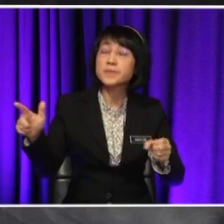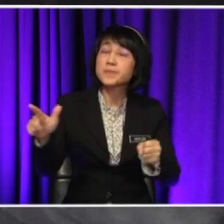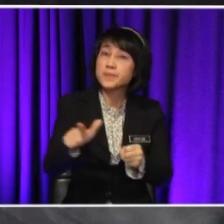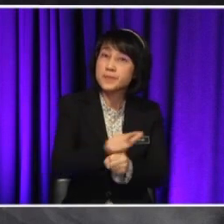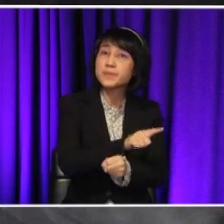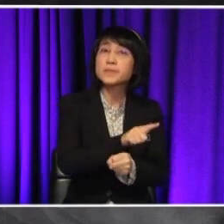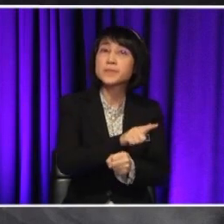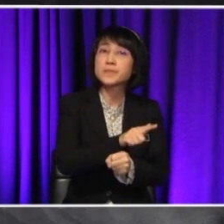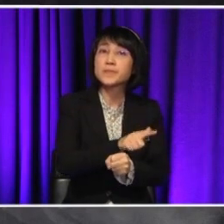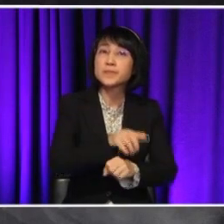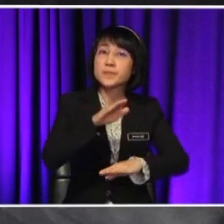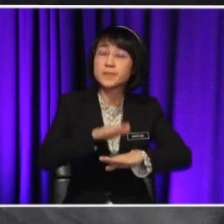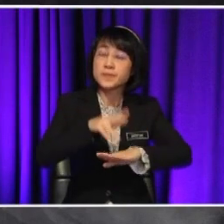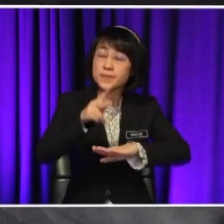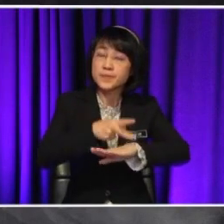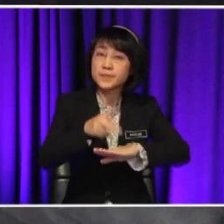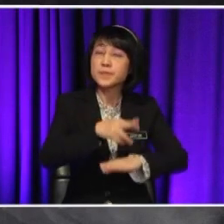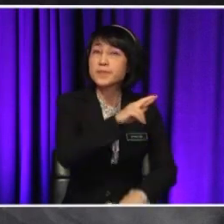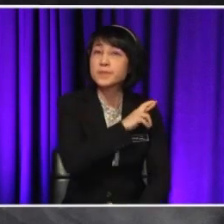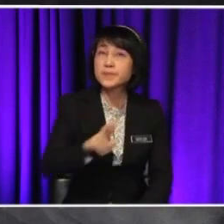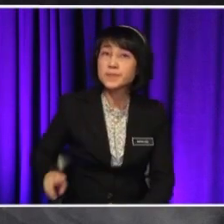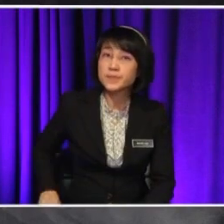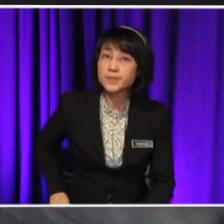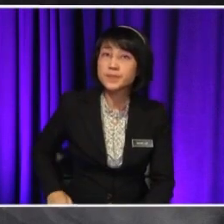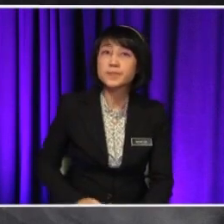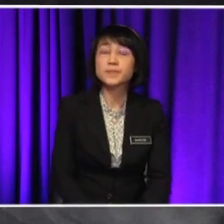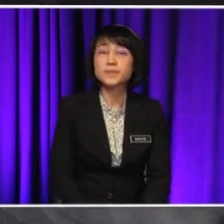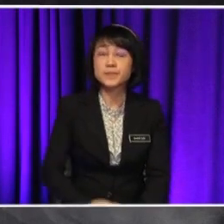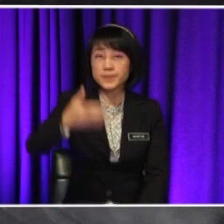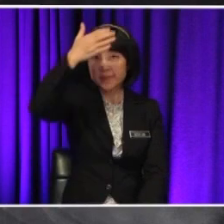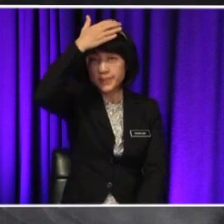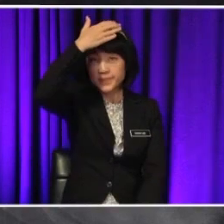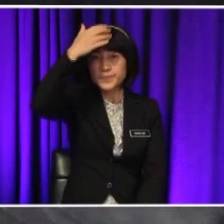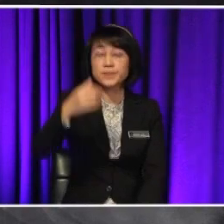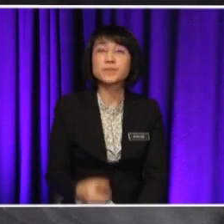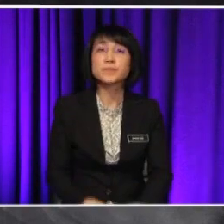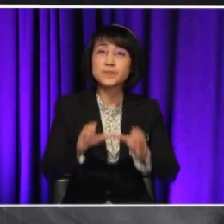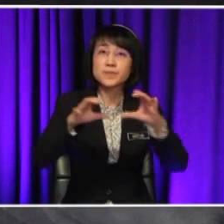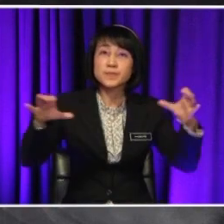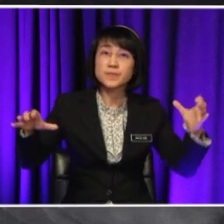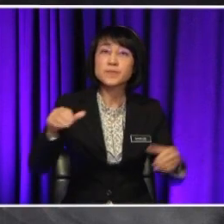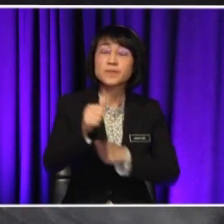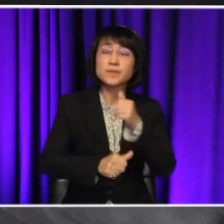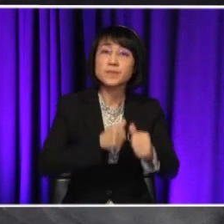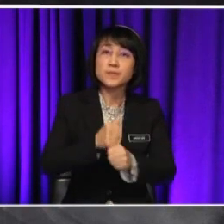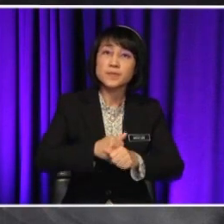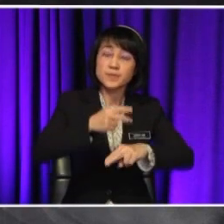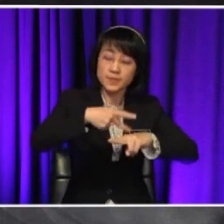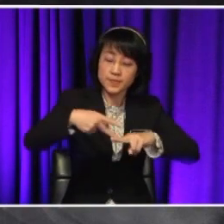kepada pakaian diraja. Okey, sebagai contoh tengkolok, cogan alam, keris,